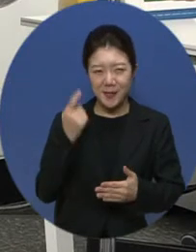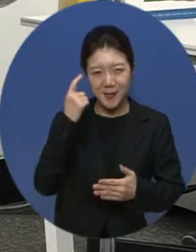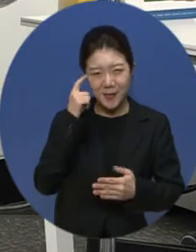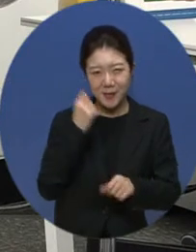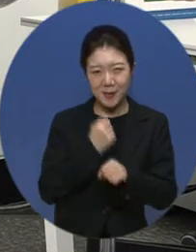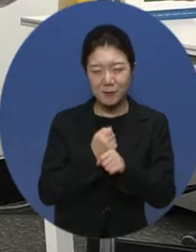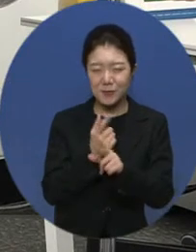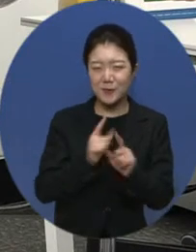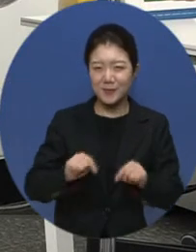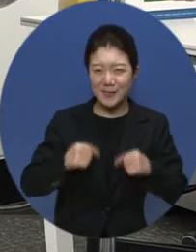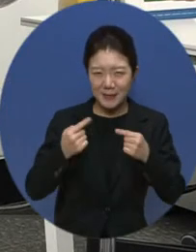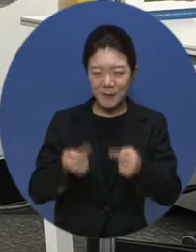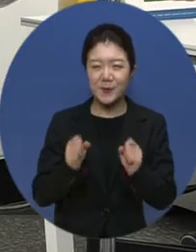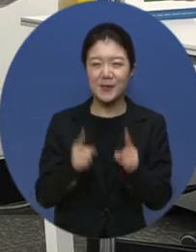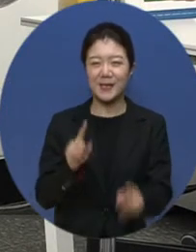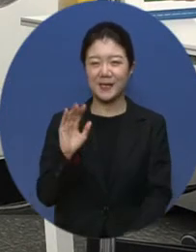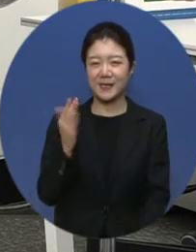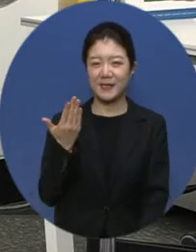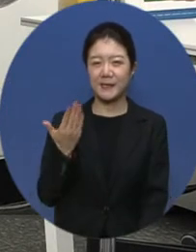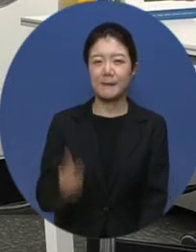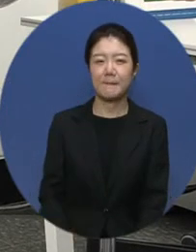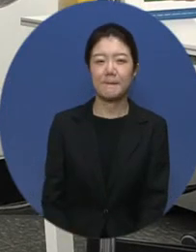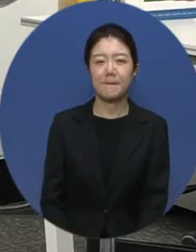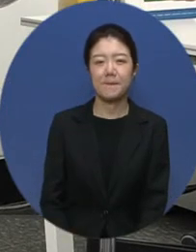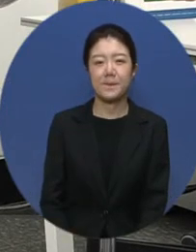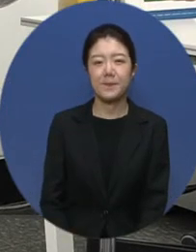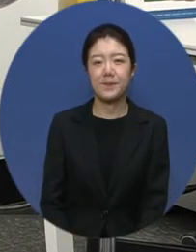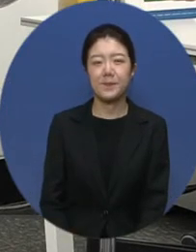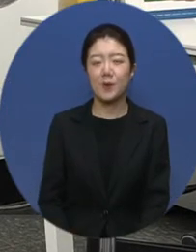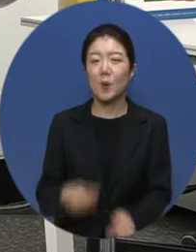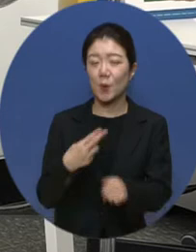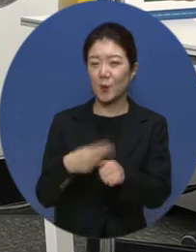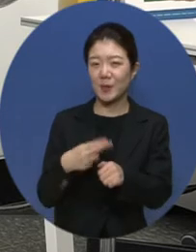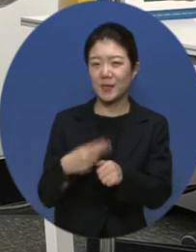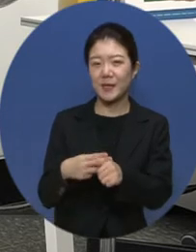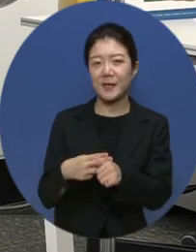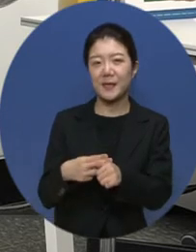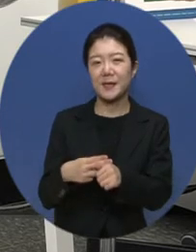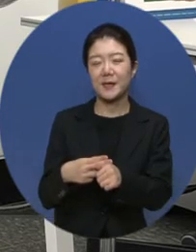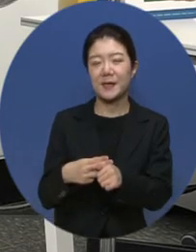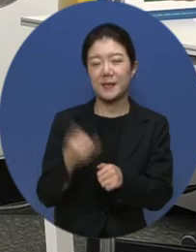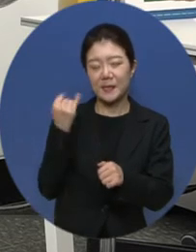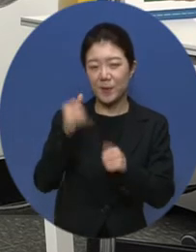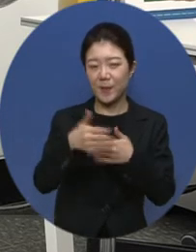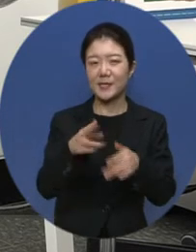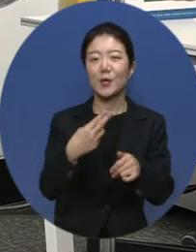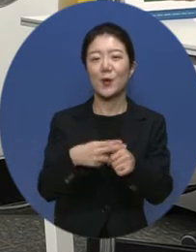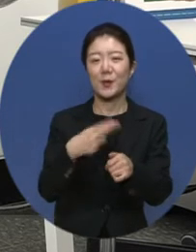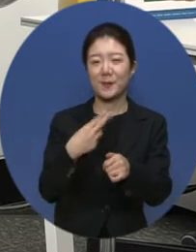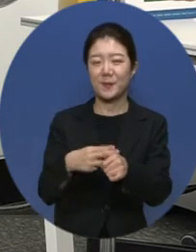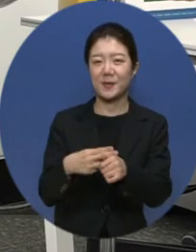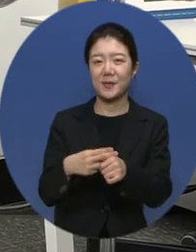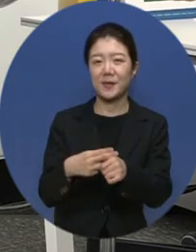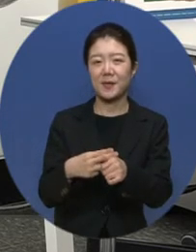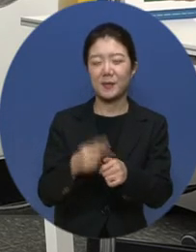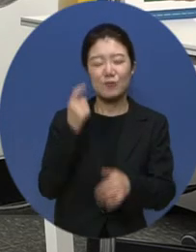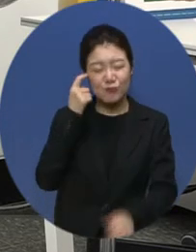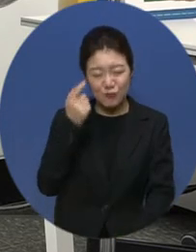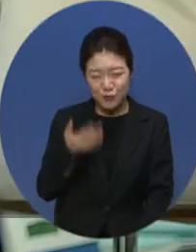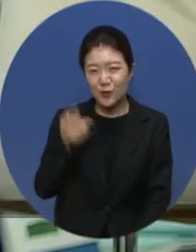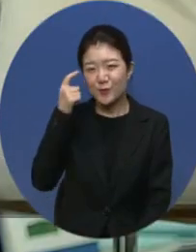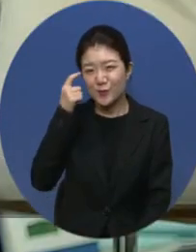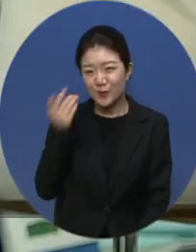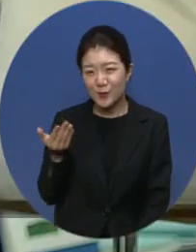참여하게 된 그 계기가 됐었어요. 그래서 이제 그 교수님과 그다음에 창업반 선생님한테 이제 여쭤를